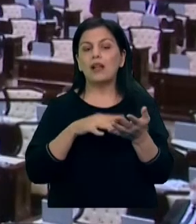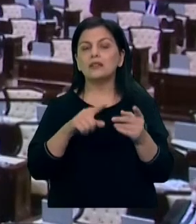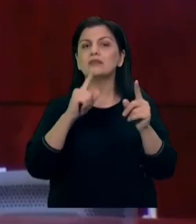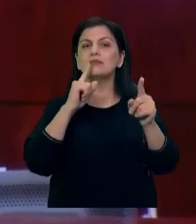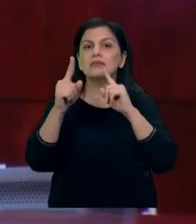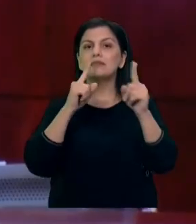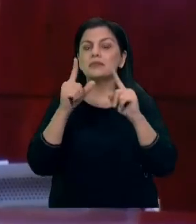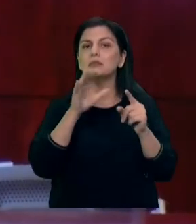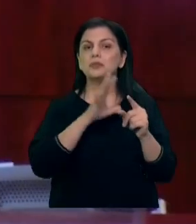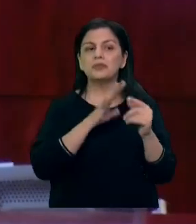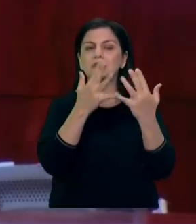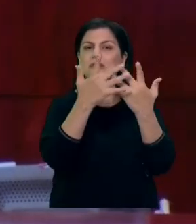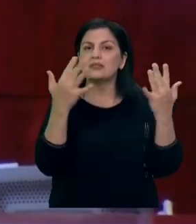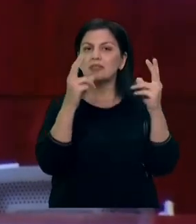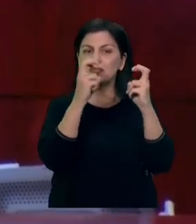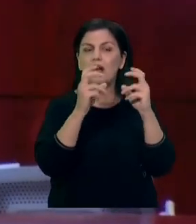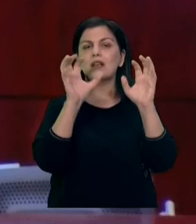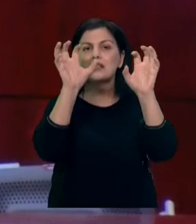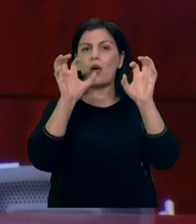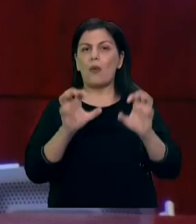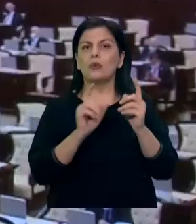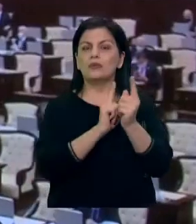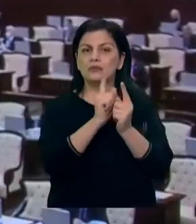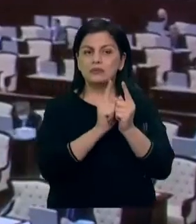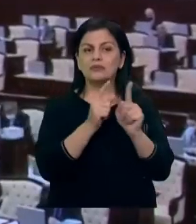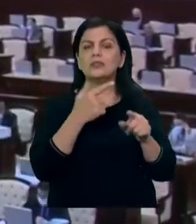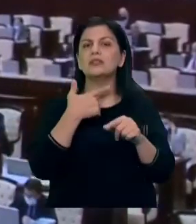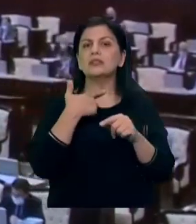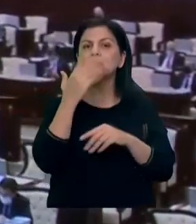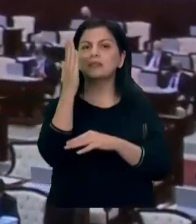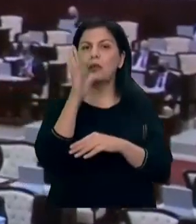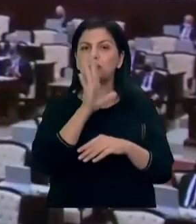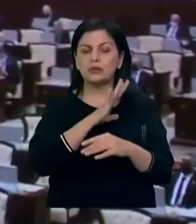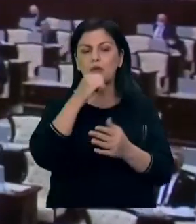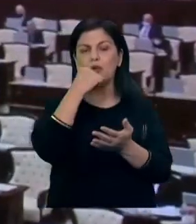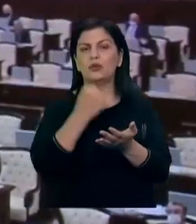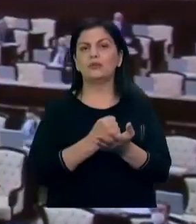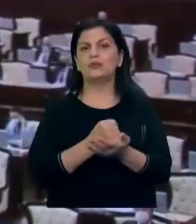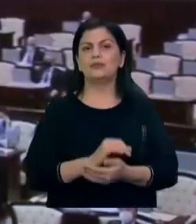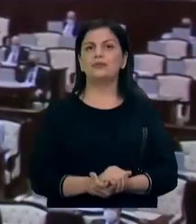məsələlərə baxıldı, bəzi qanun layihələri üçüncü oxunuşda səsə qoyularaq təsdiqləndi.